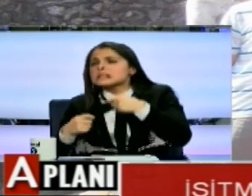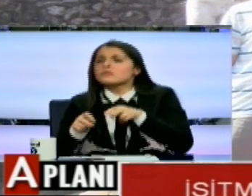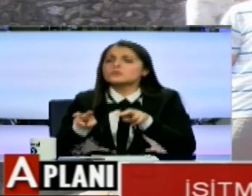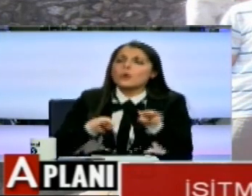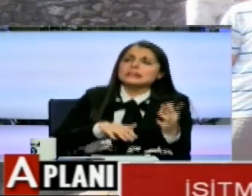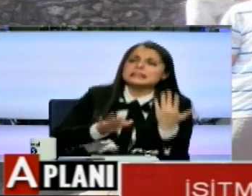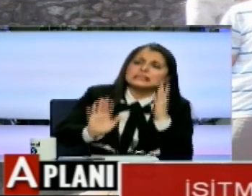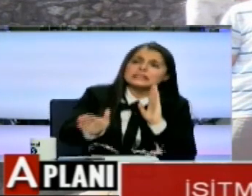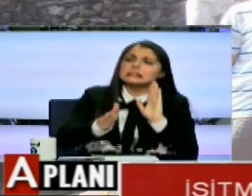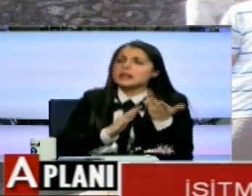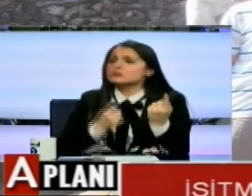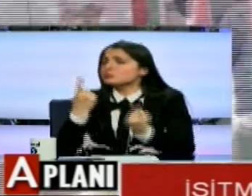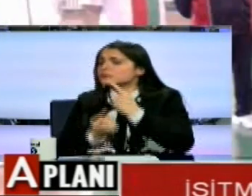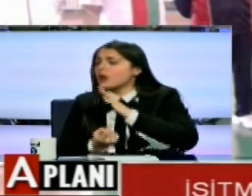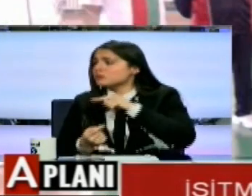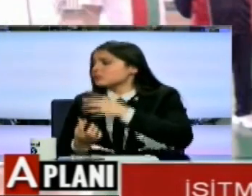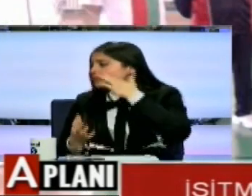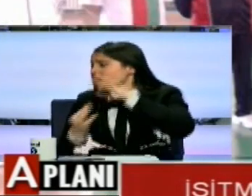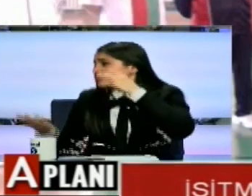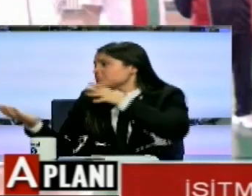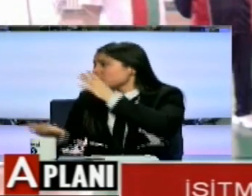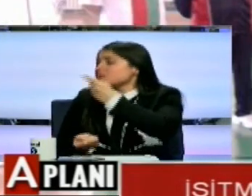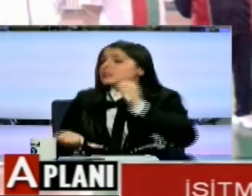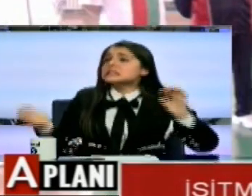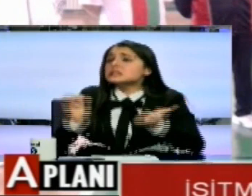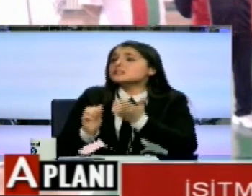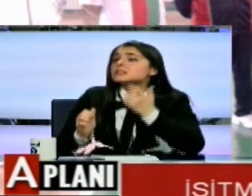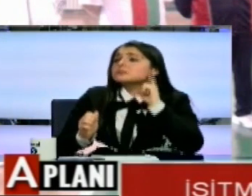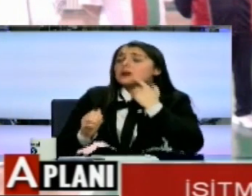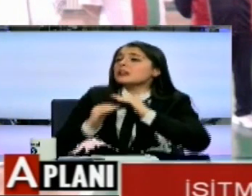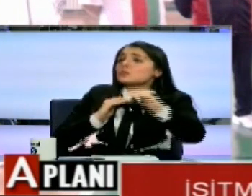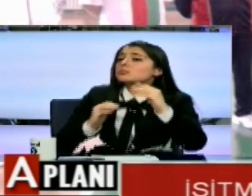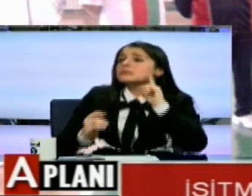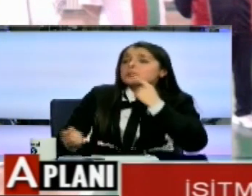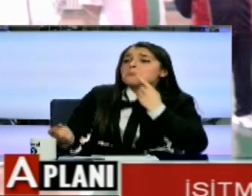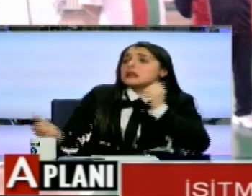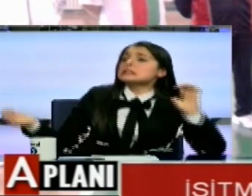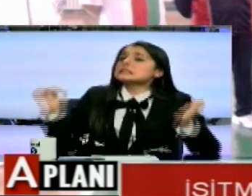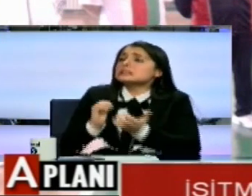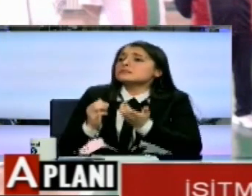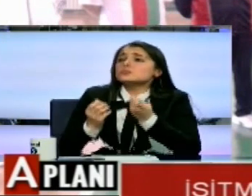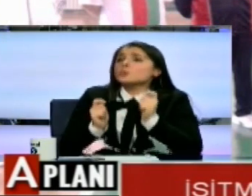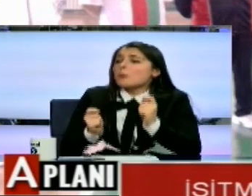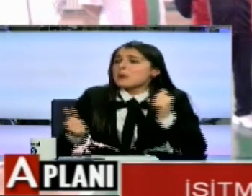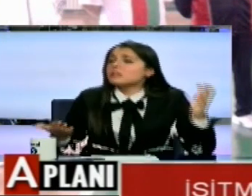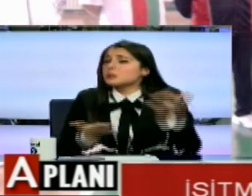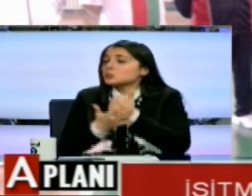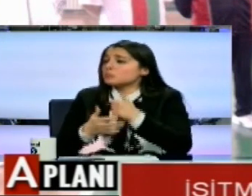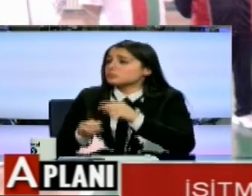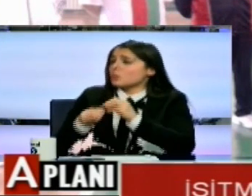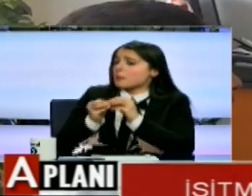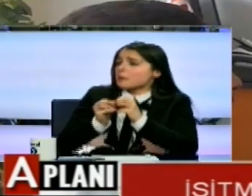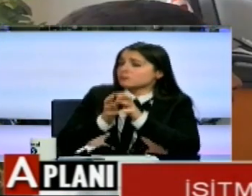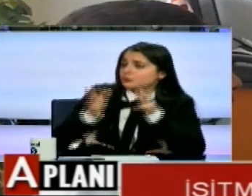var. Bu insanlar zaten ekonomik anlamda çok büyük sıkıntı yaşıyorlar. Bu anlamda biraz